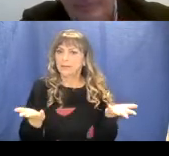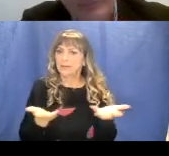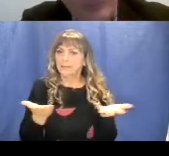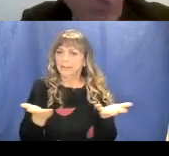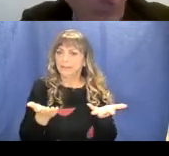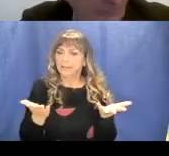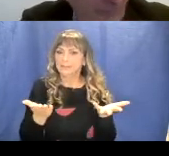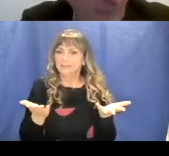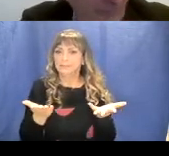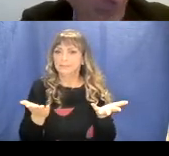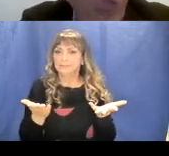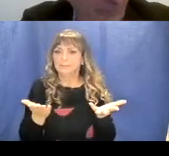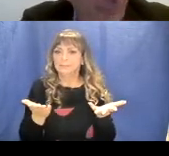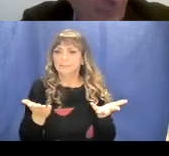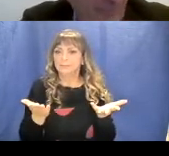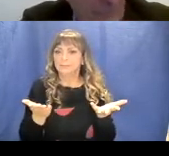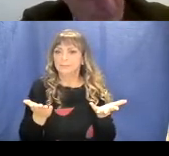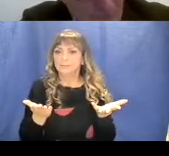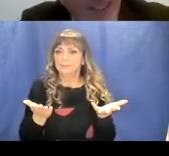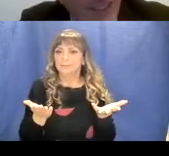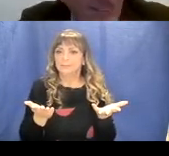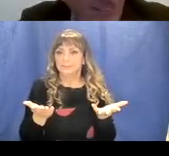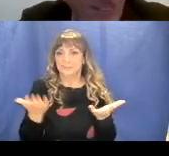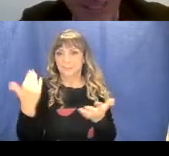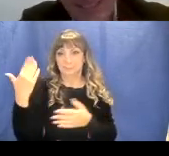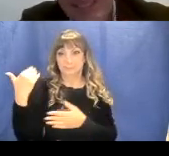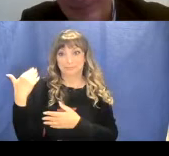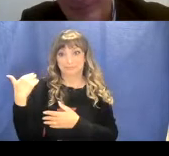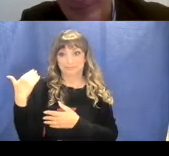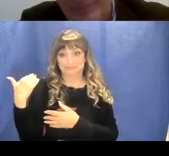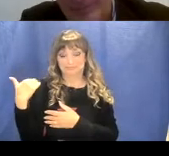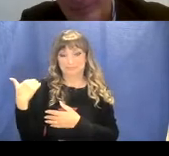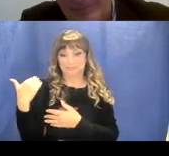dalla parte che ha esposto così